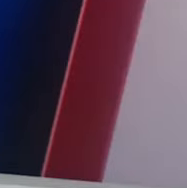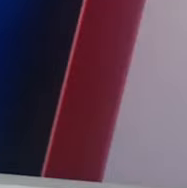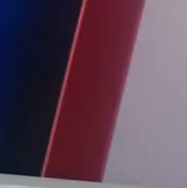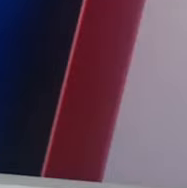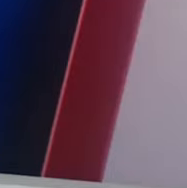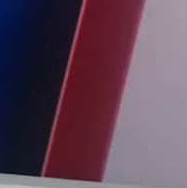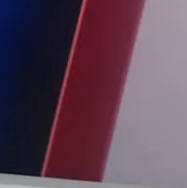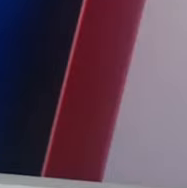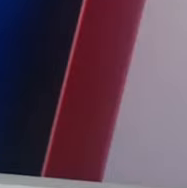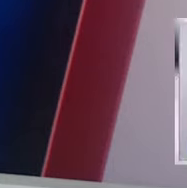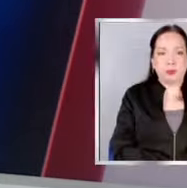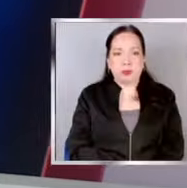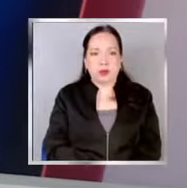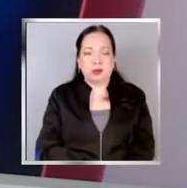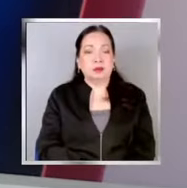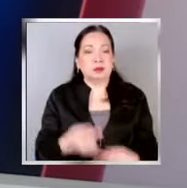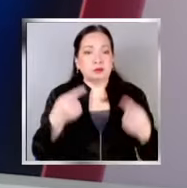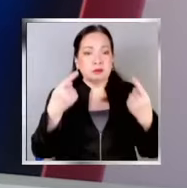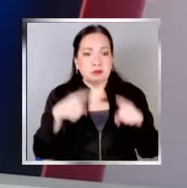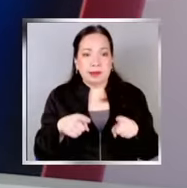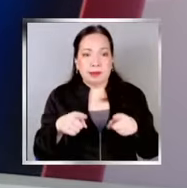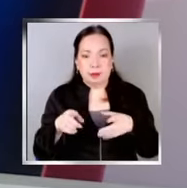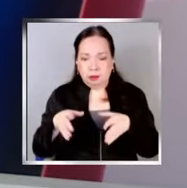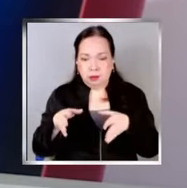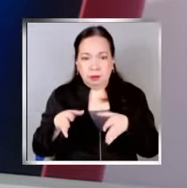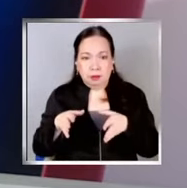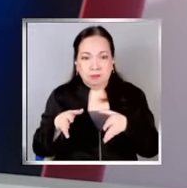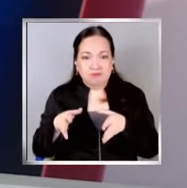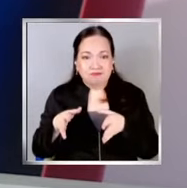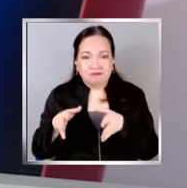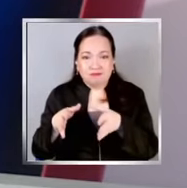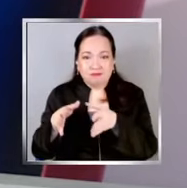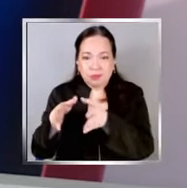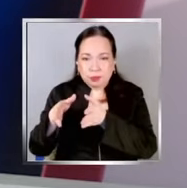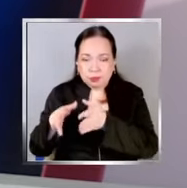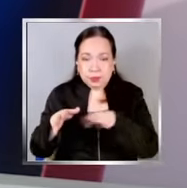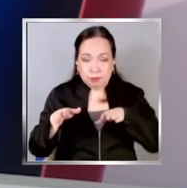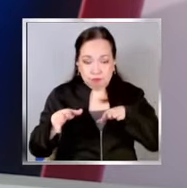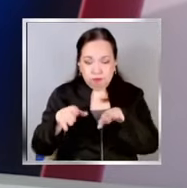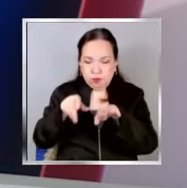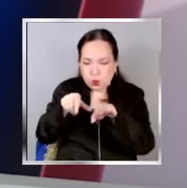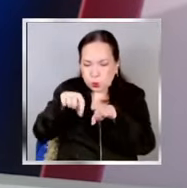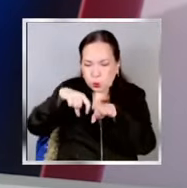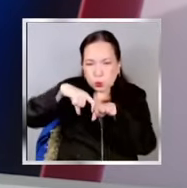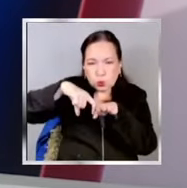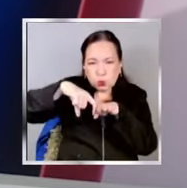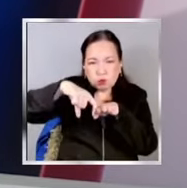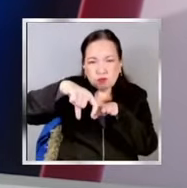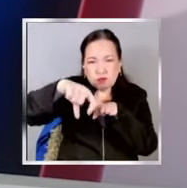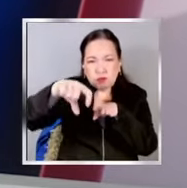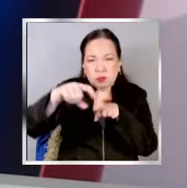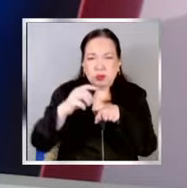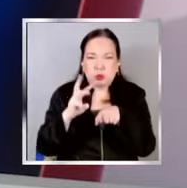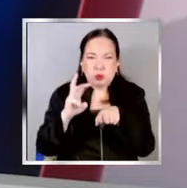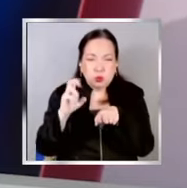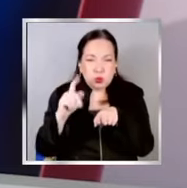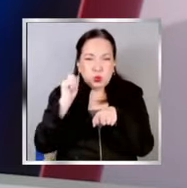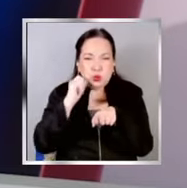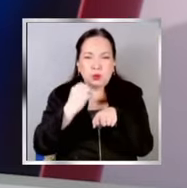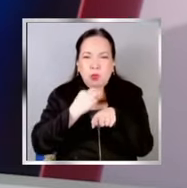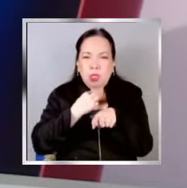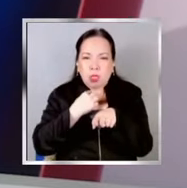Dahil umano sa baradong kanal, lagi raw basa at nilulumot ang isang kalsada sa Quezon City. Ang resulta, kabi-kabilang